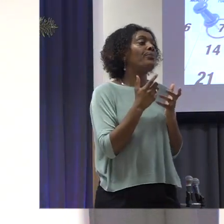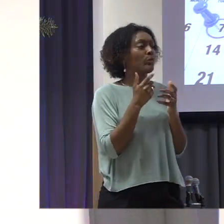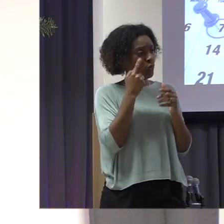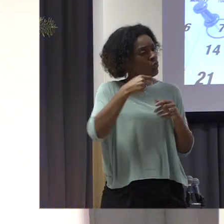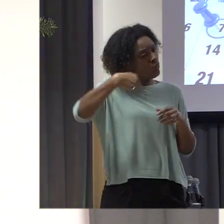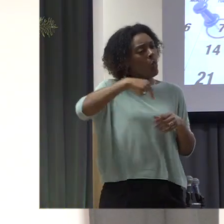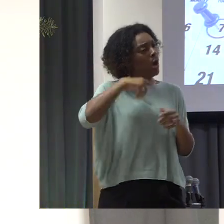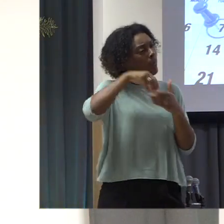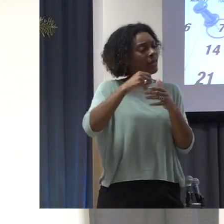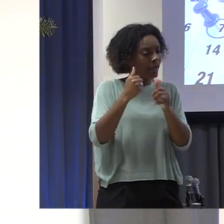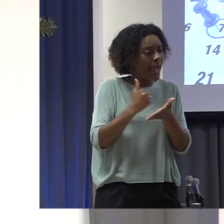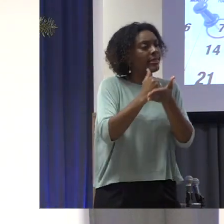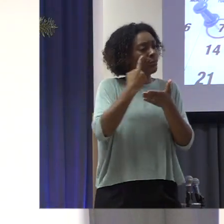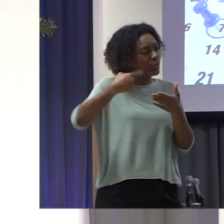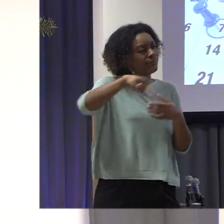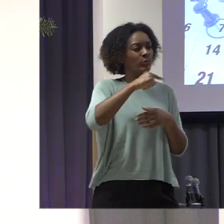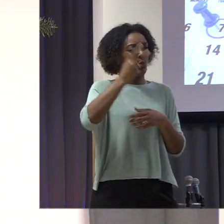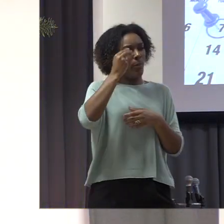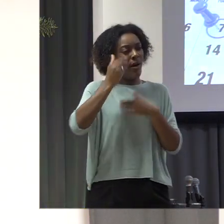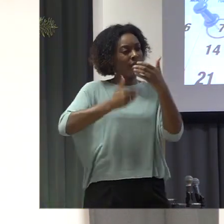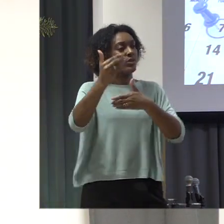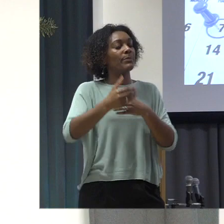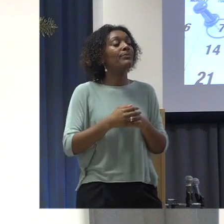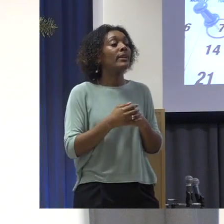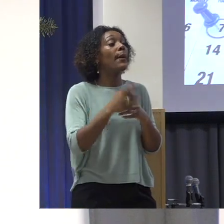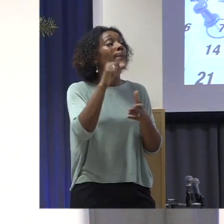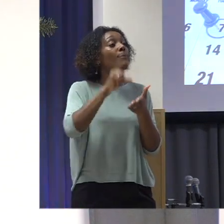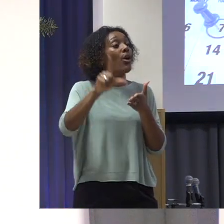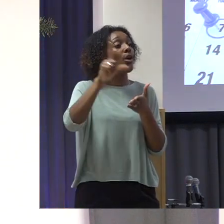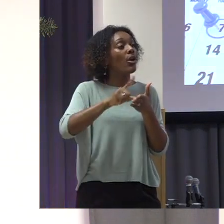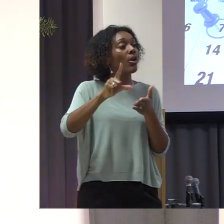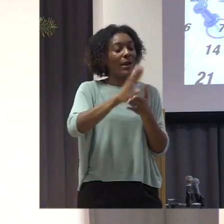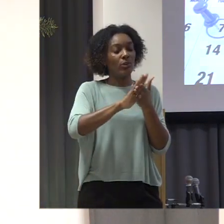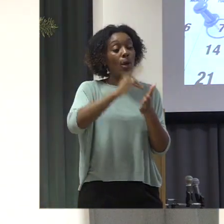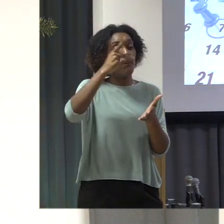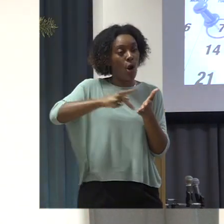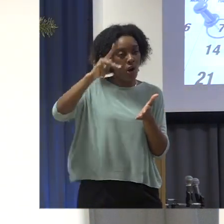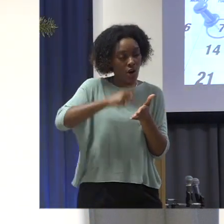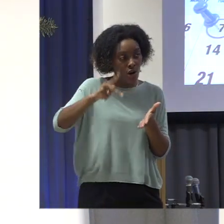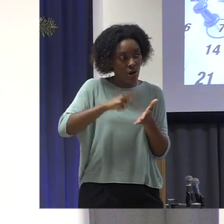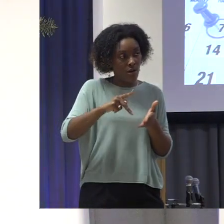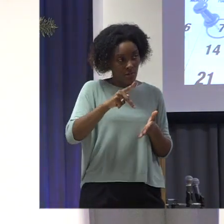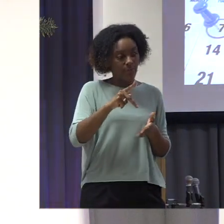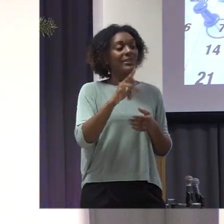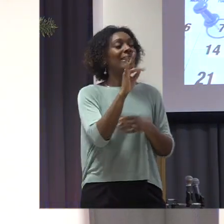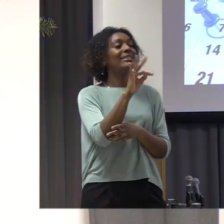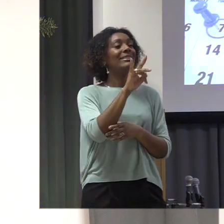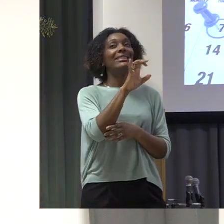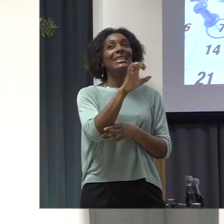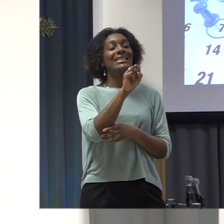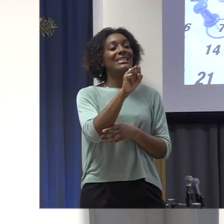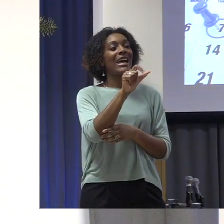de Paul aux Thessaloniciens. C'est une lettre très très courte. Elle est lue très très rapidement, il n'y a que 5